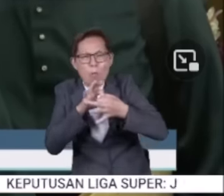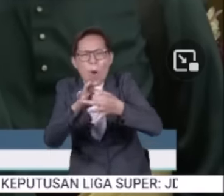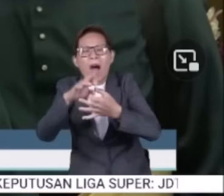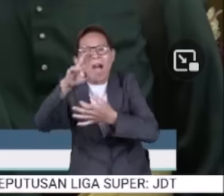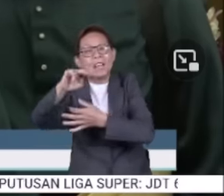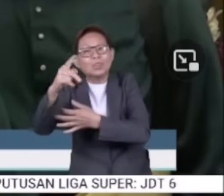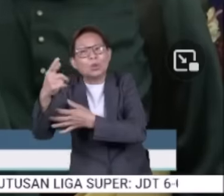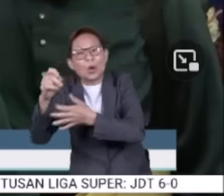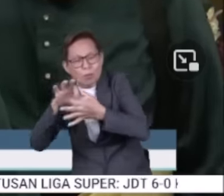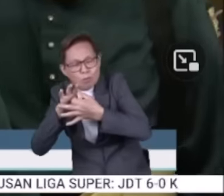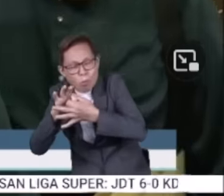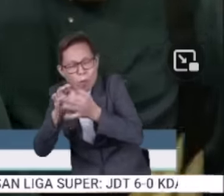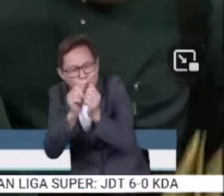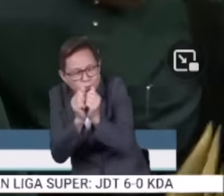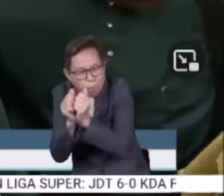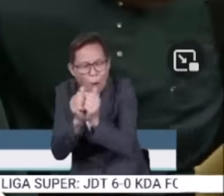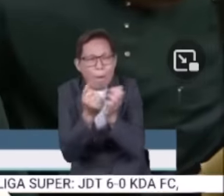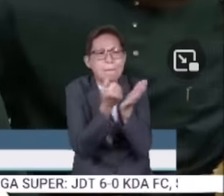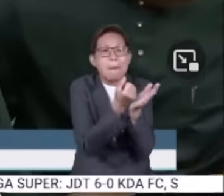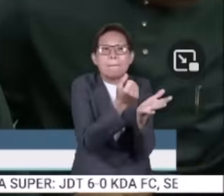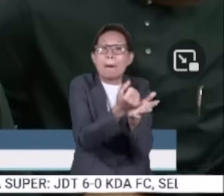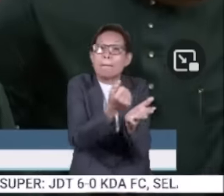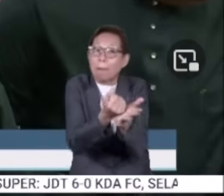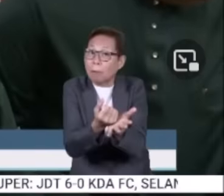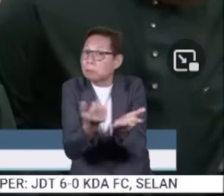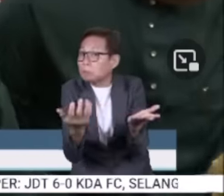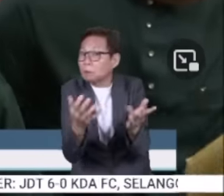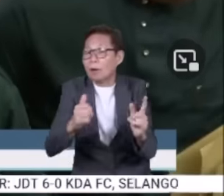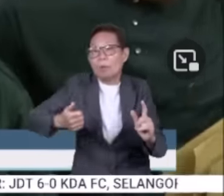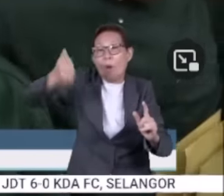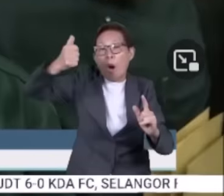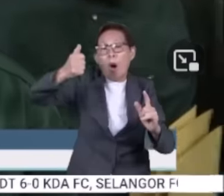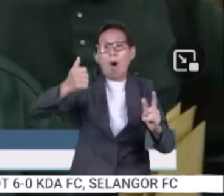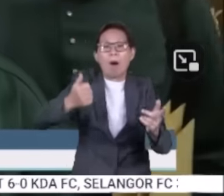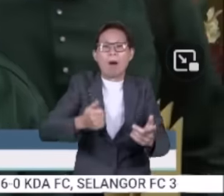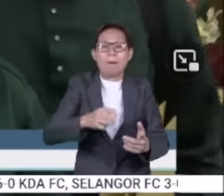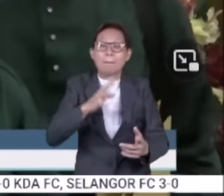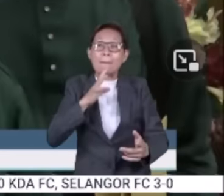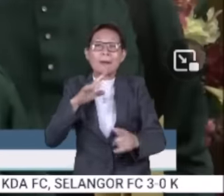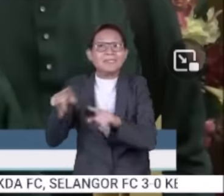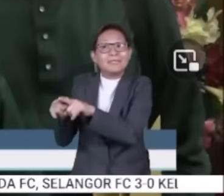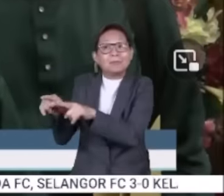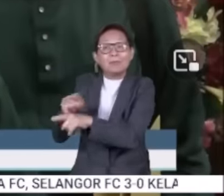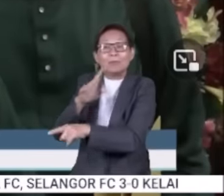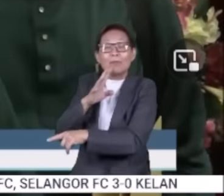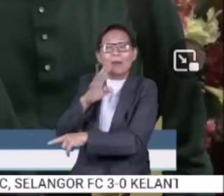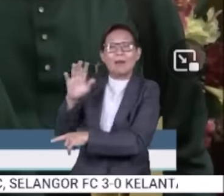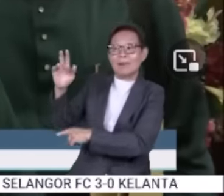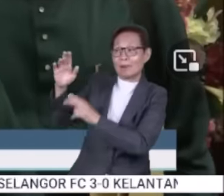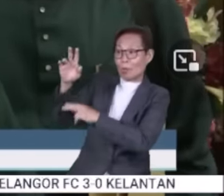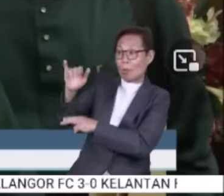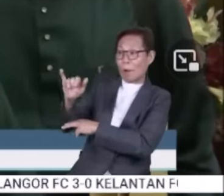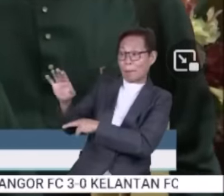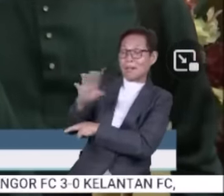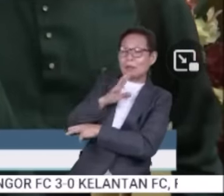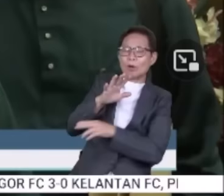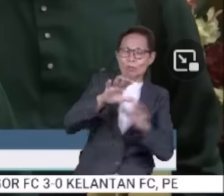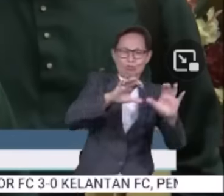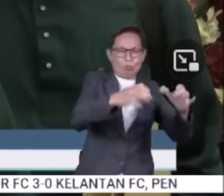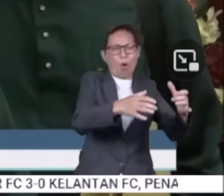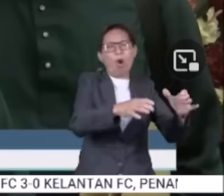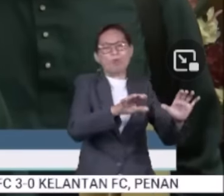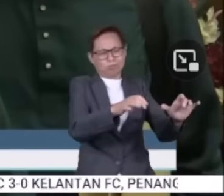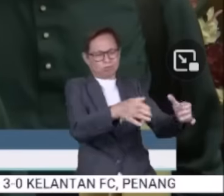untuk sama-sama membantu, terutamanya sebagaimana yang telah diperkatakan oleh Yang Berhormat tadi, yaitu